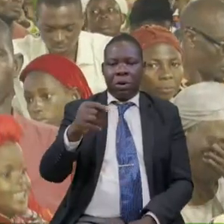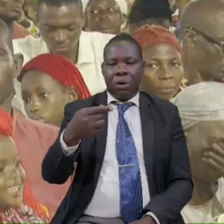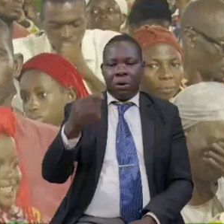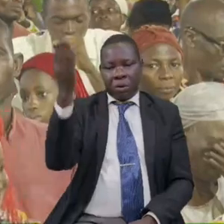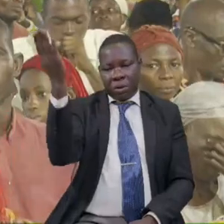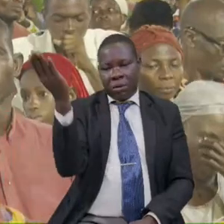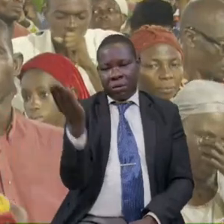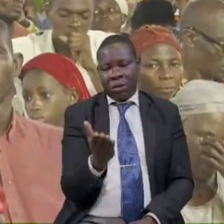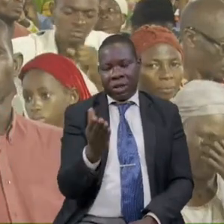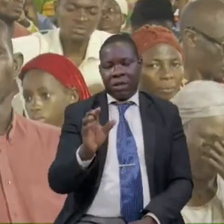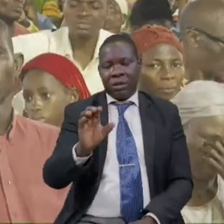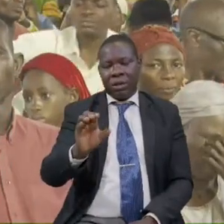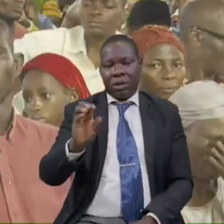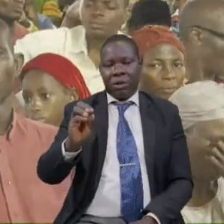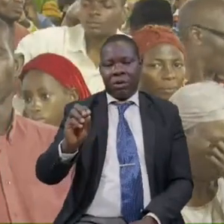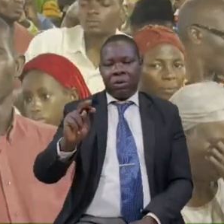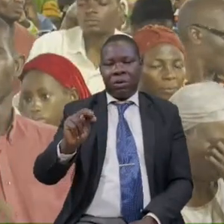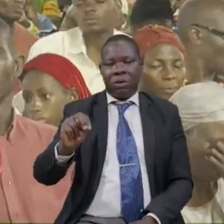gckhq.org/connect.